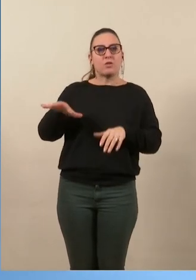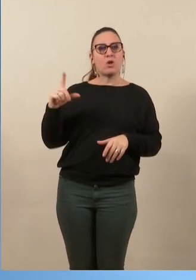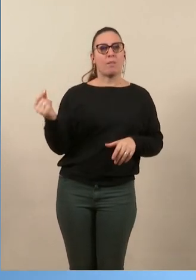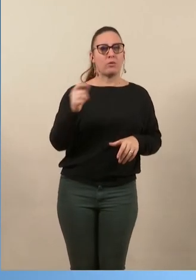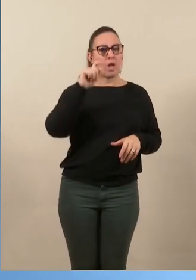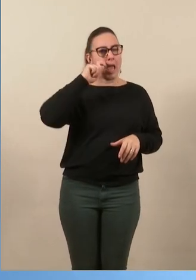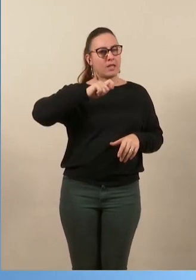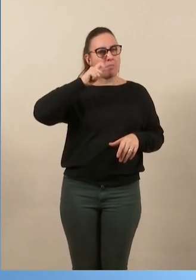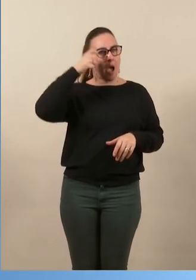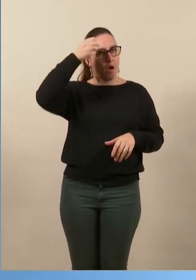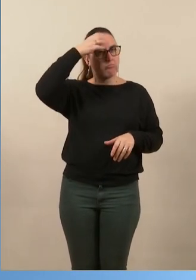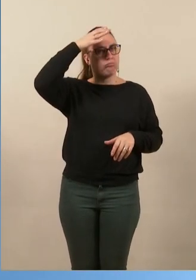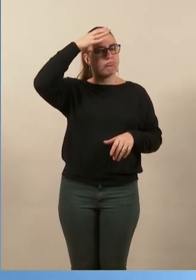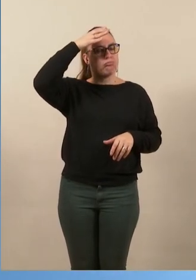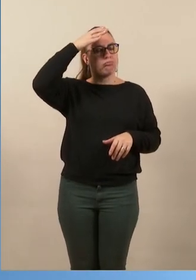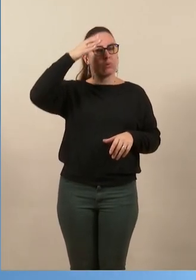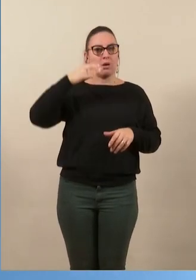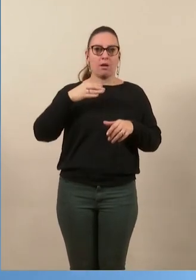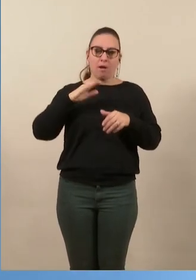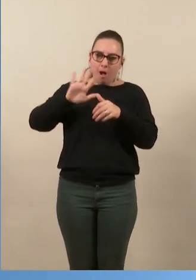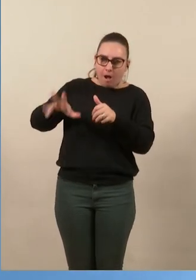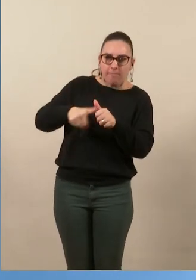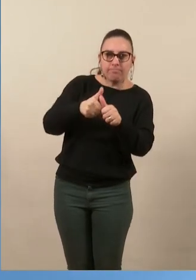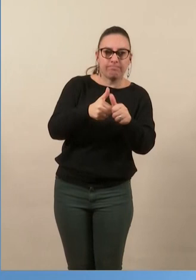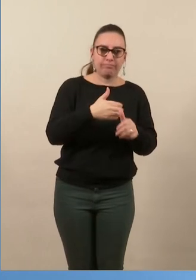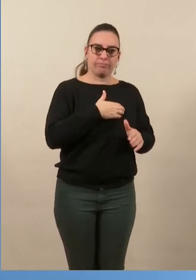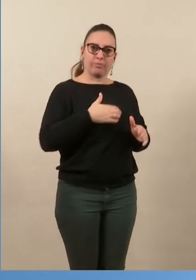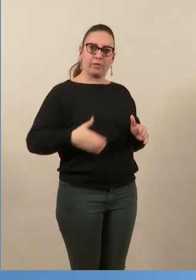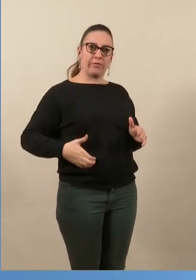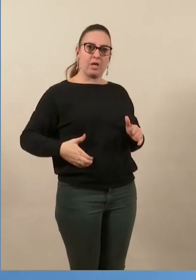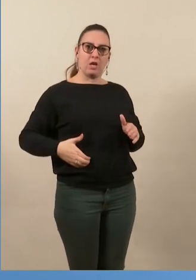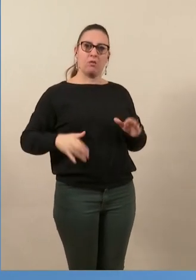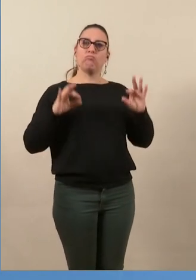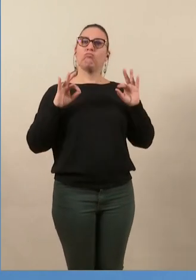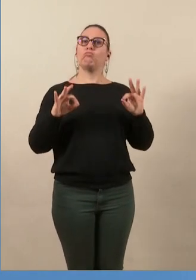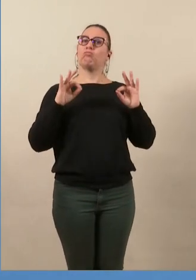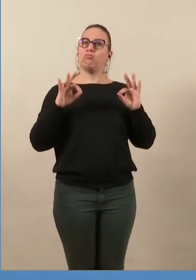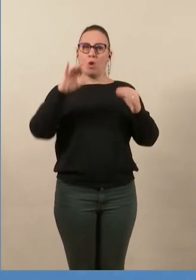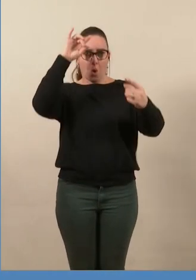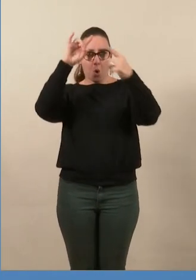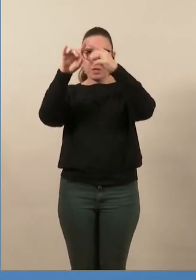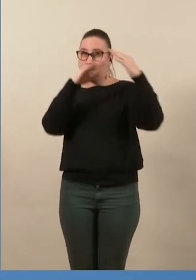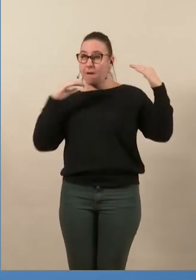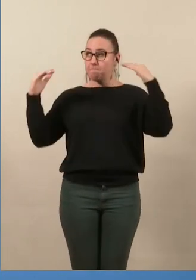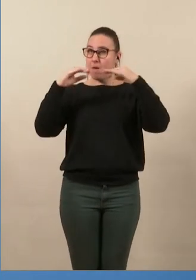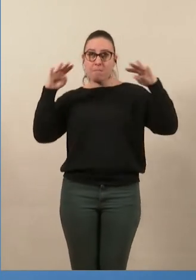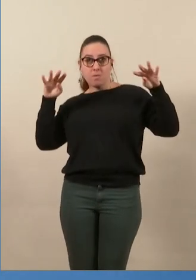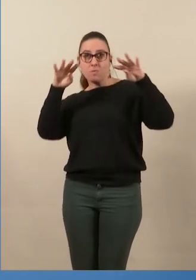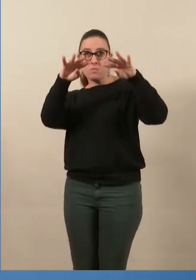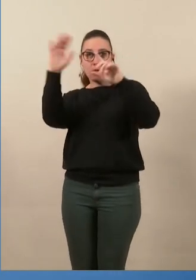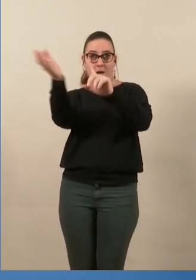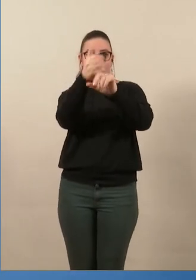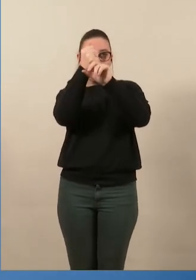d'acteurs euh et d'accompagner la ville justement vers un objectif commun d'en tirer un